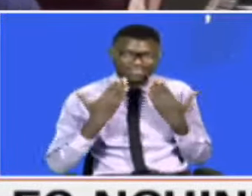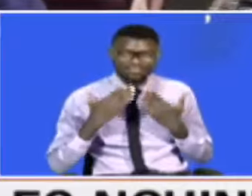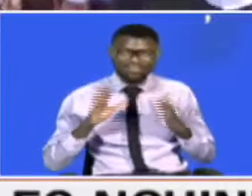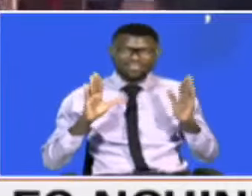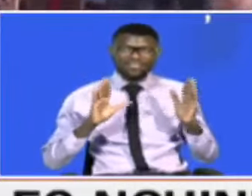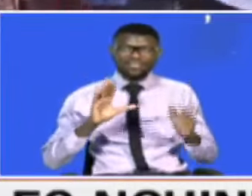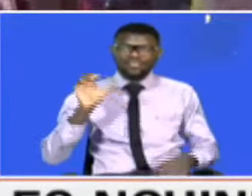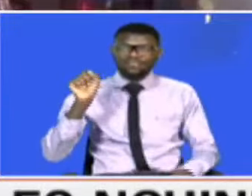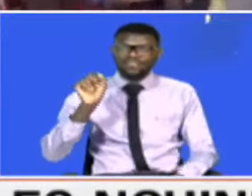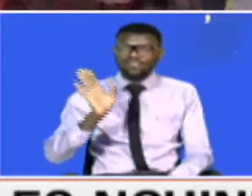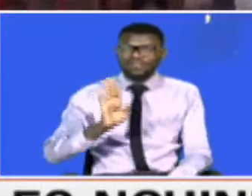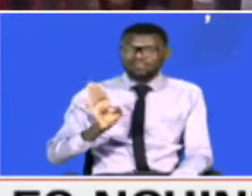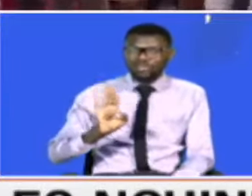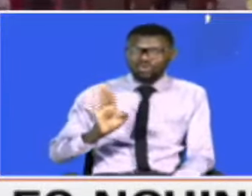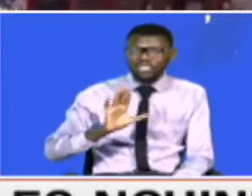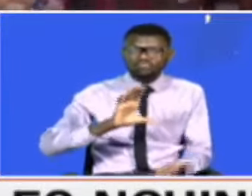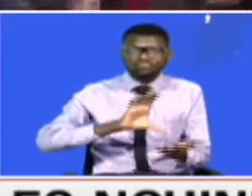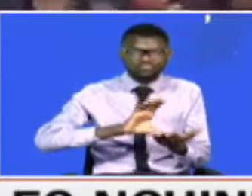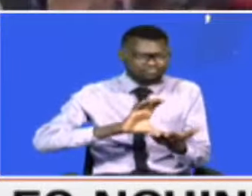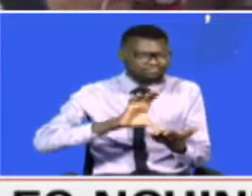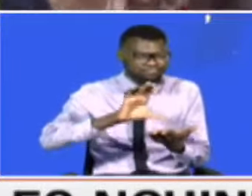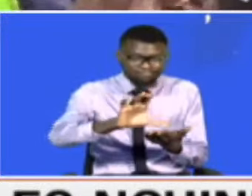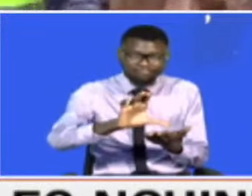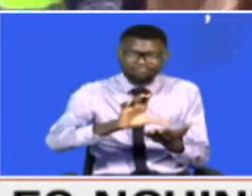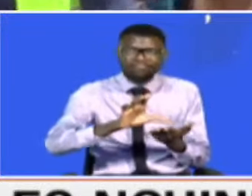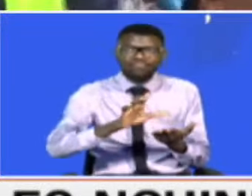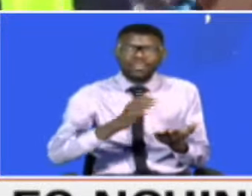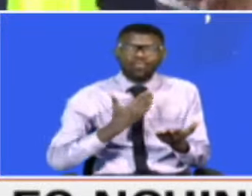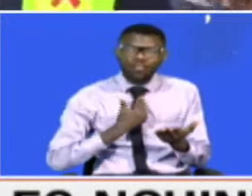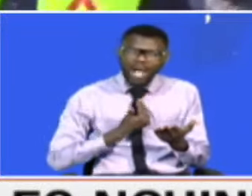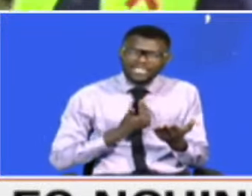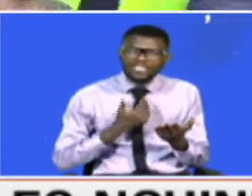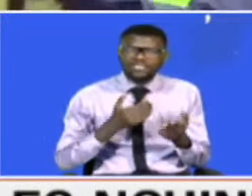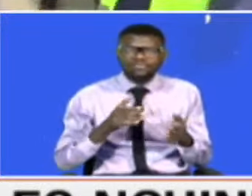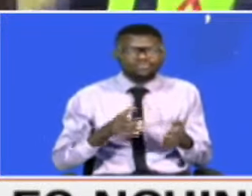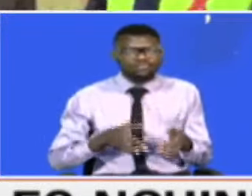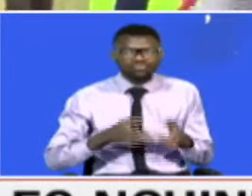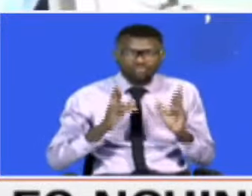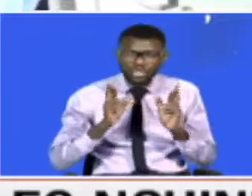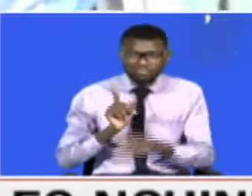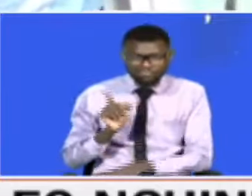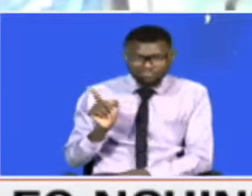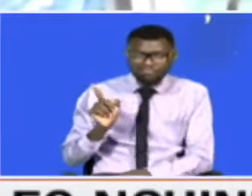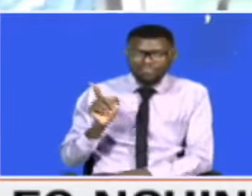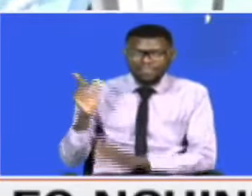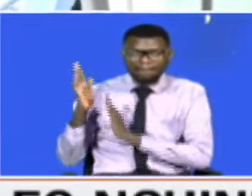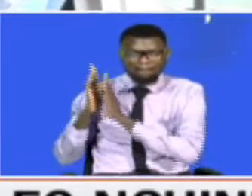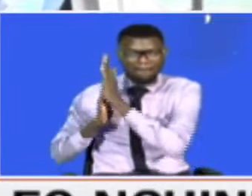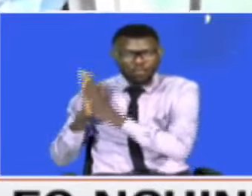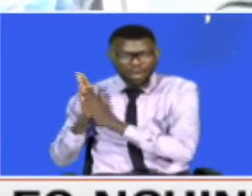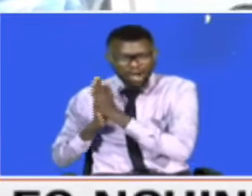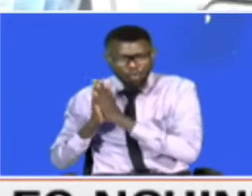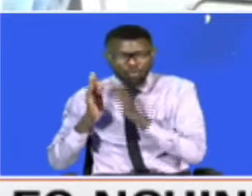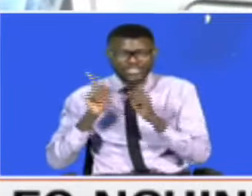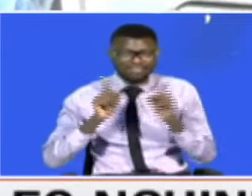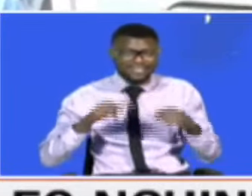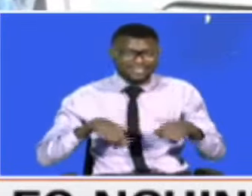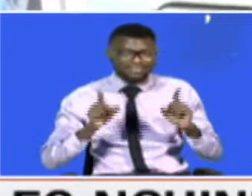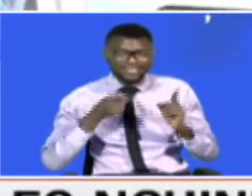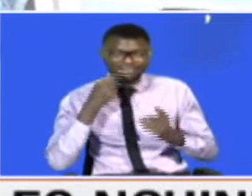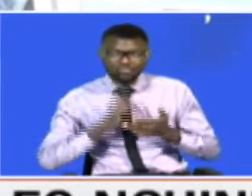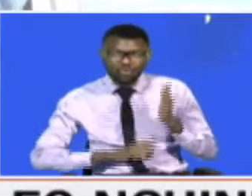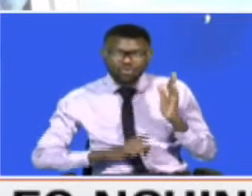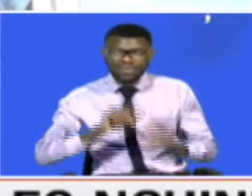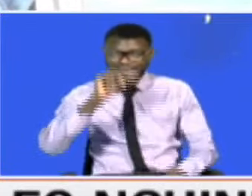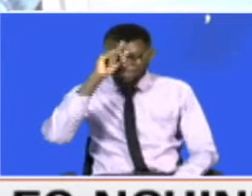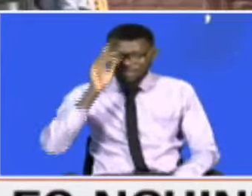bilioni 5 zikitengewa kukamilisha barabara za Maumau eneo hilo. Isitoshe, alielezea namna serikali